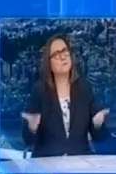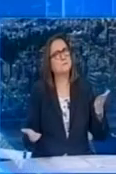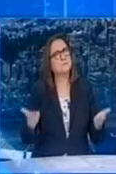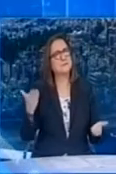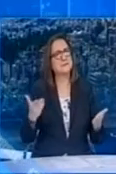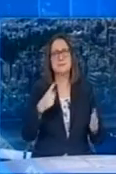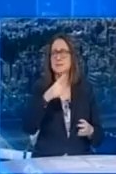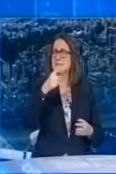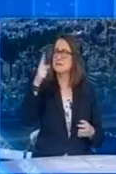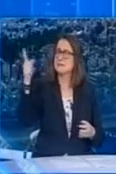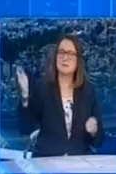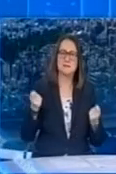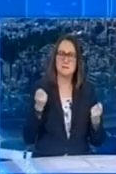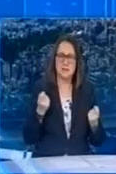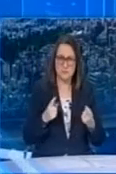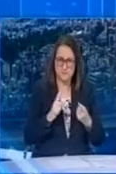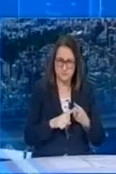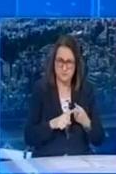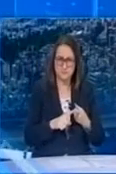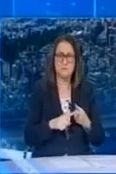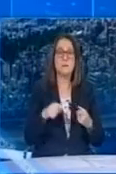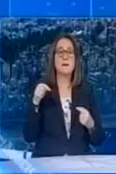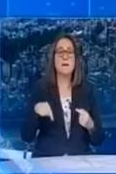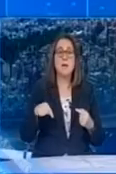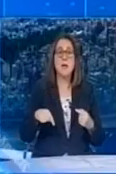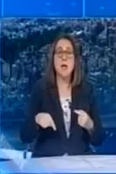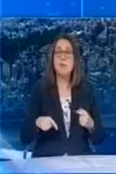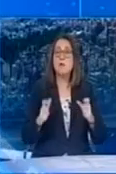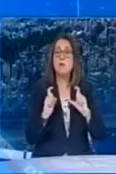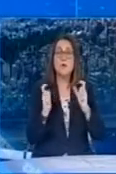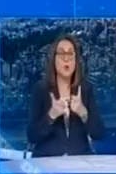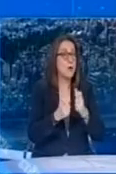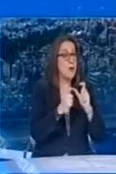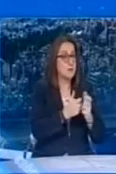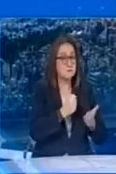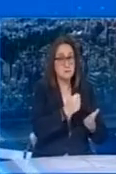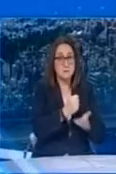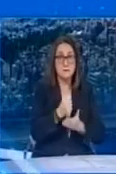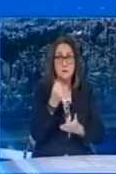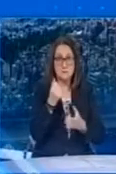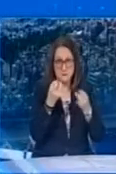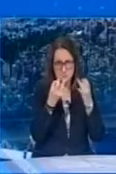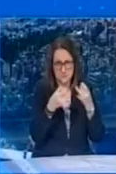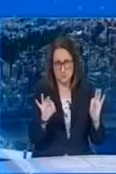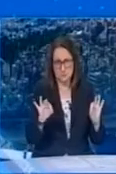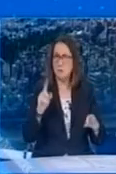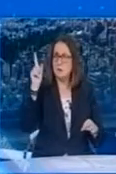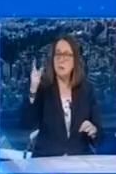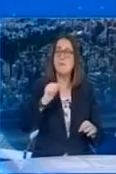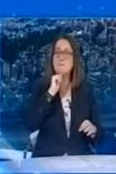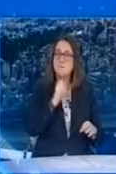Καμία εισοδηματική ενίσχυση νοικοκυριών εδώ, ενώ Βέλγιο, Γαλλία, Γερμανία, Ισπανία,